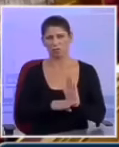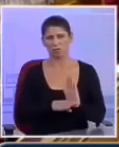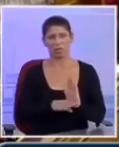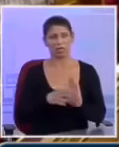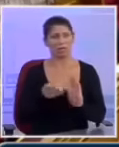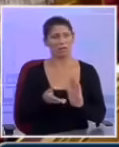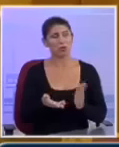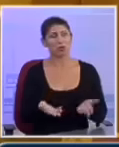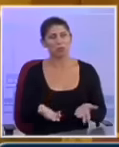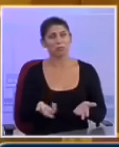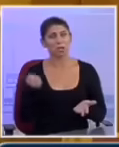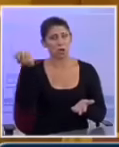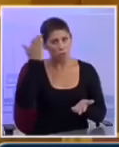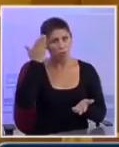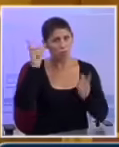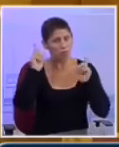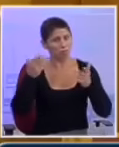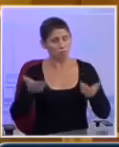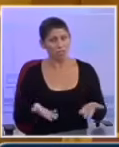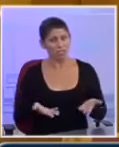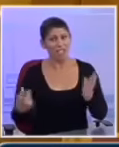αυτό κόστος δημοκρατίας?